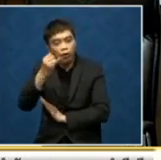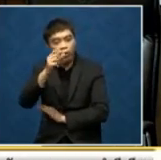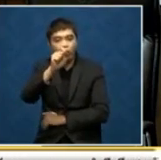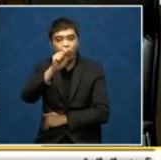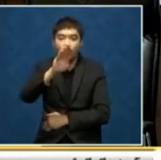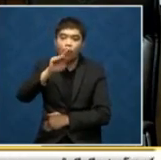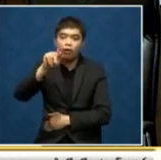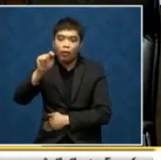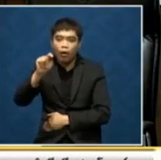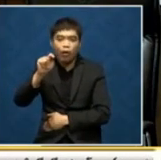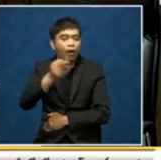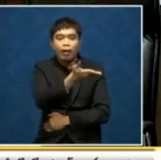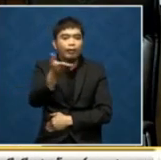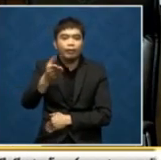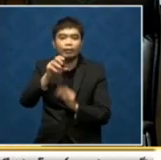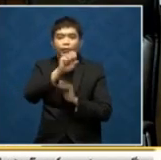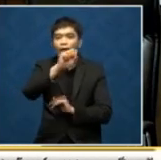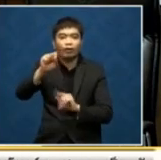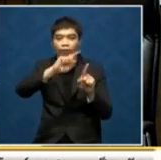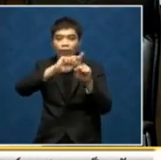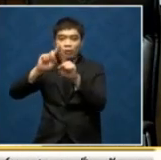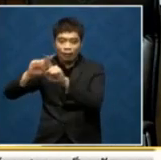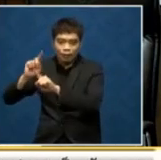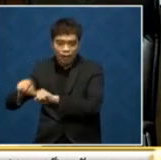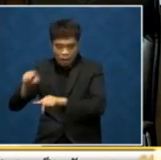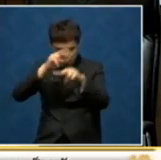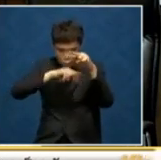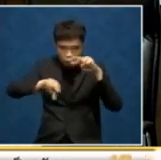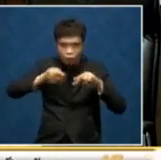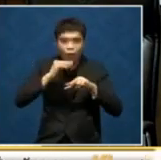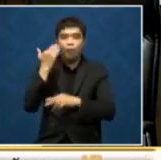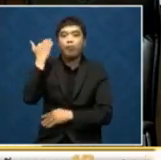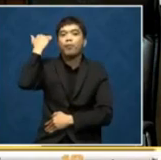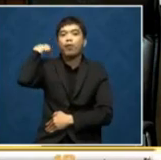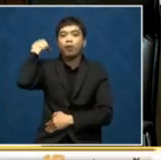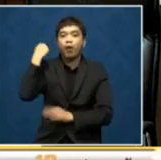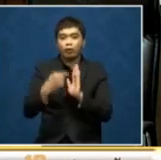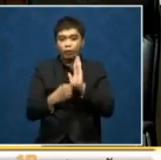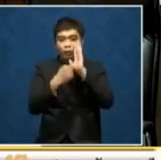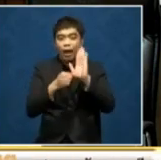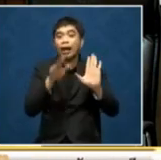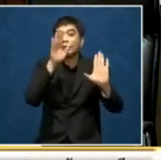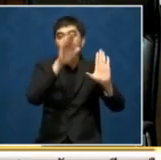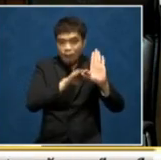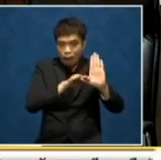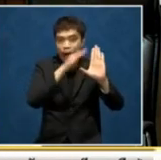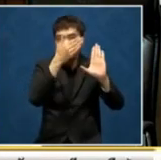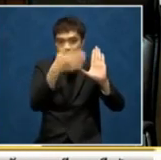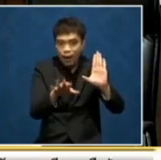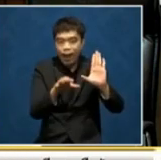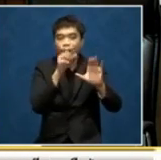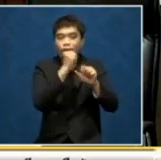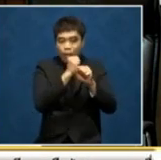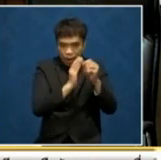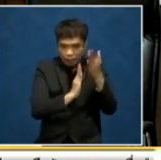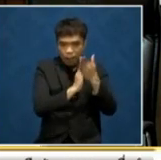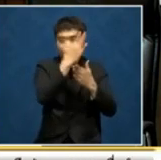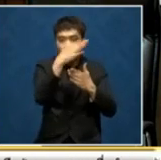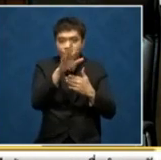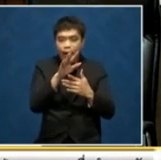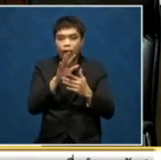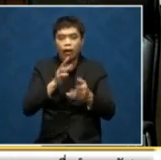นะครับเนื่องจากว่าที่ผ่านมานะฮะบางทีเอ่อก็ลงสมัครแล้วนะครับเริ่มทำงานแล้วนะครับพอมาตรวจสอบย้อนหลัง